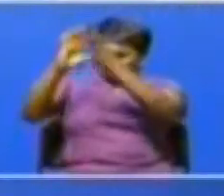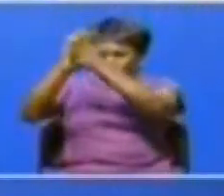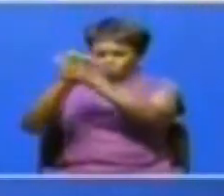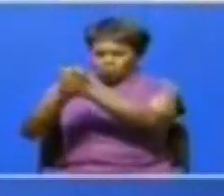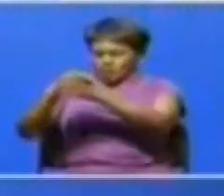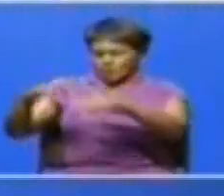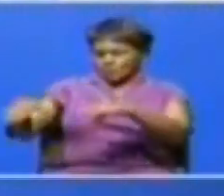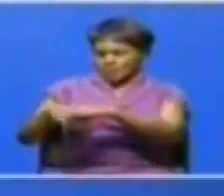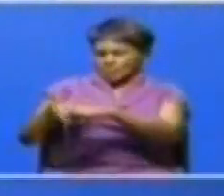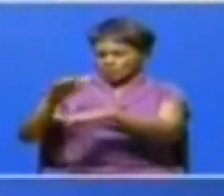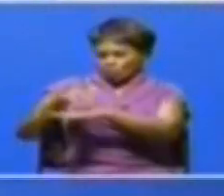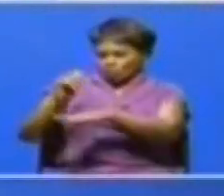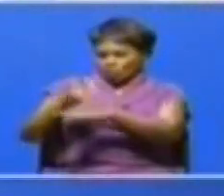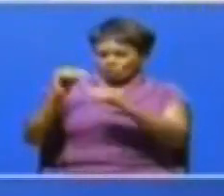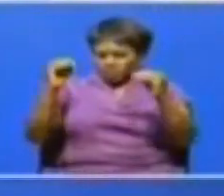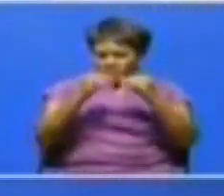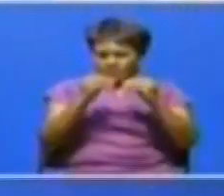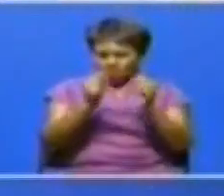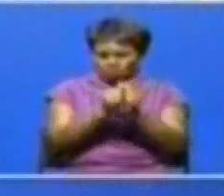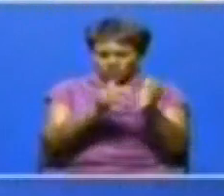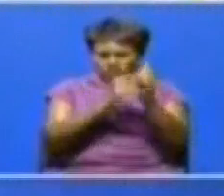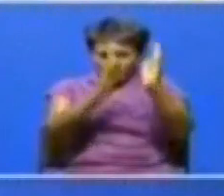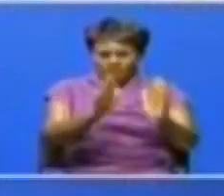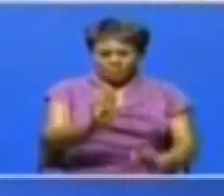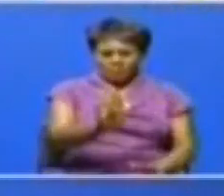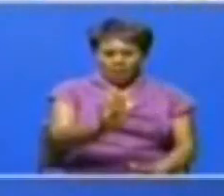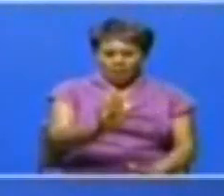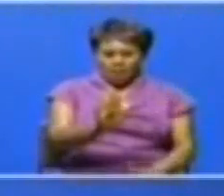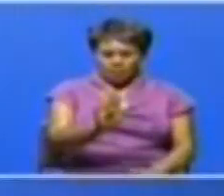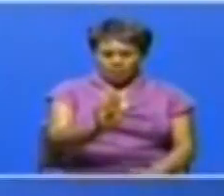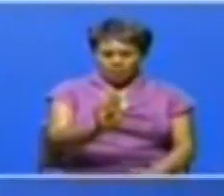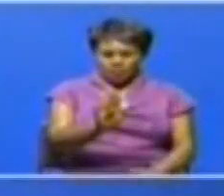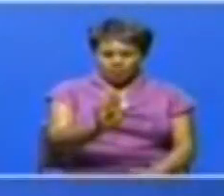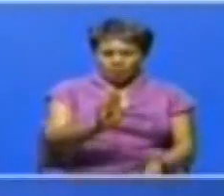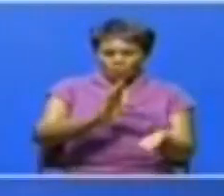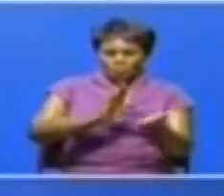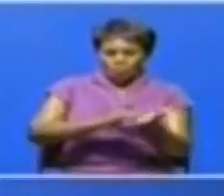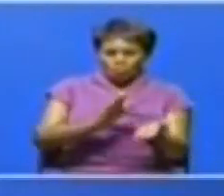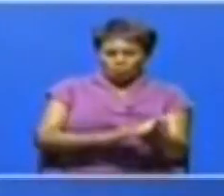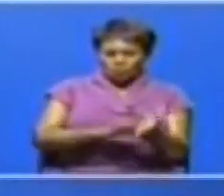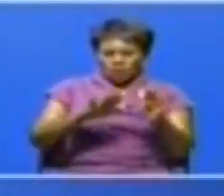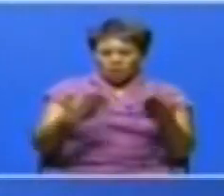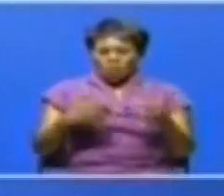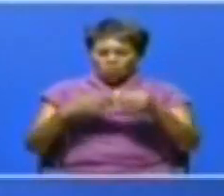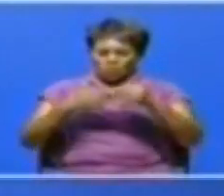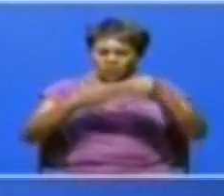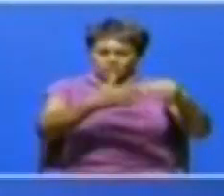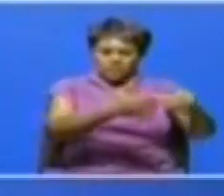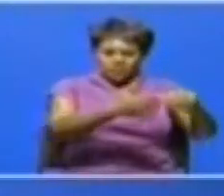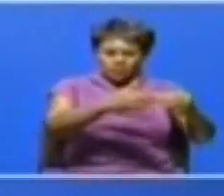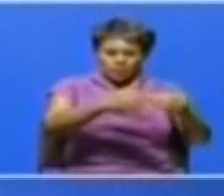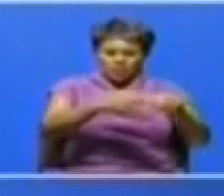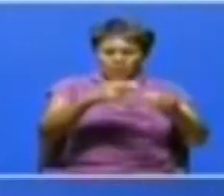Jubilee wale wameitwa kikao na kiongozi wao, sababu kila chama kiko na kiongozi, wakapendekeza vile uongozi wa